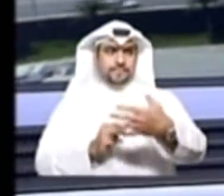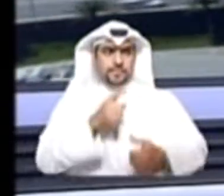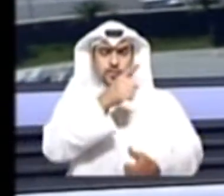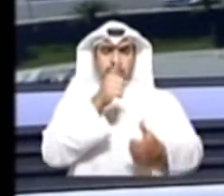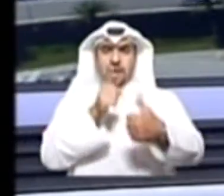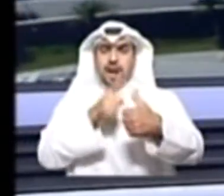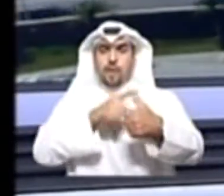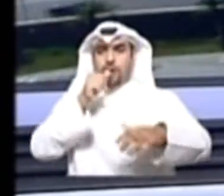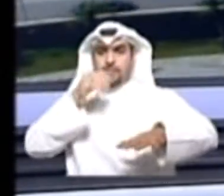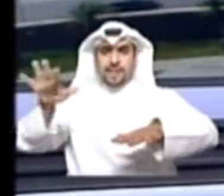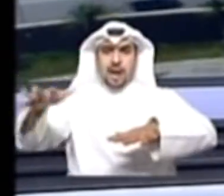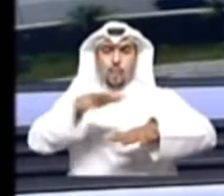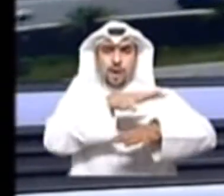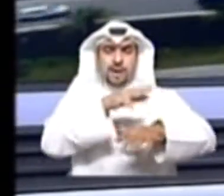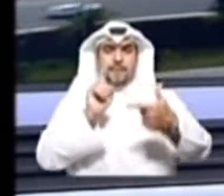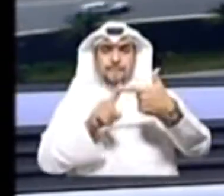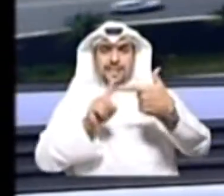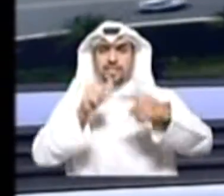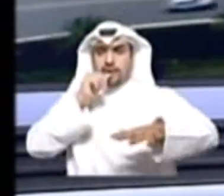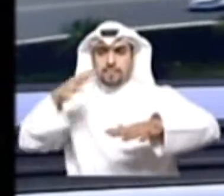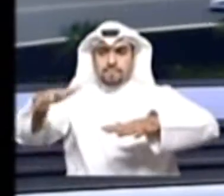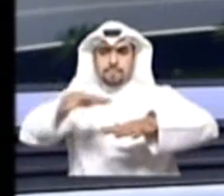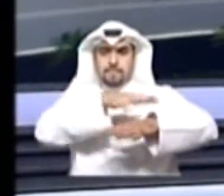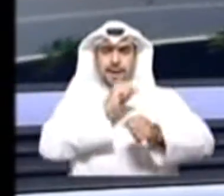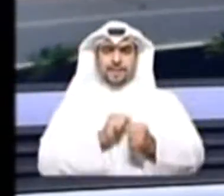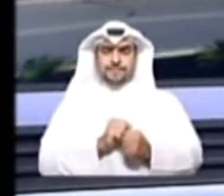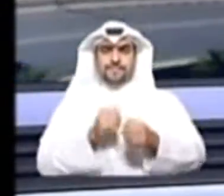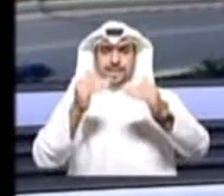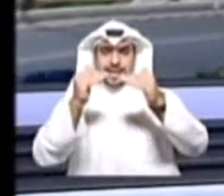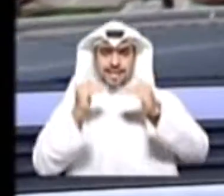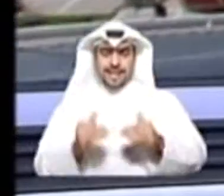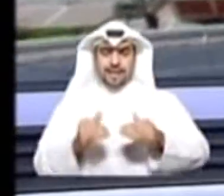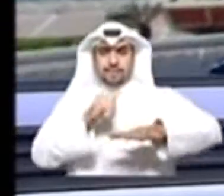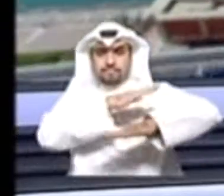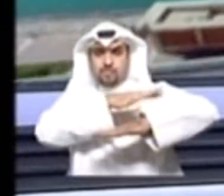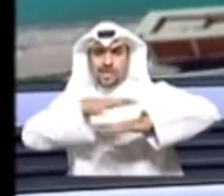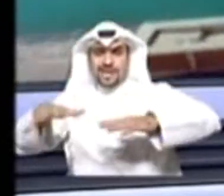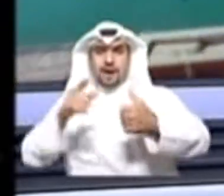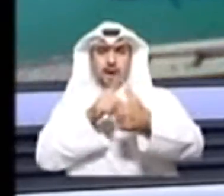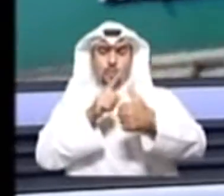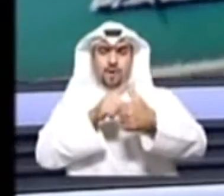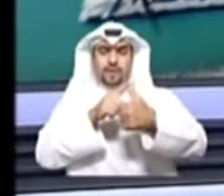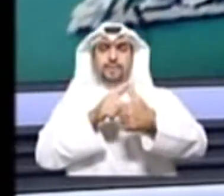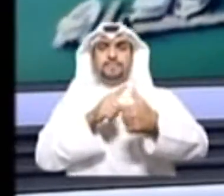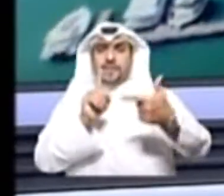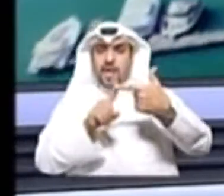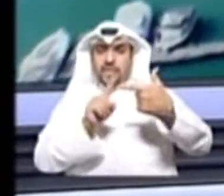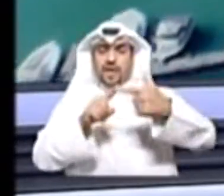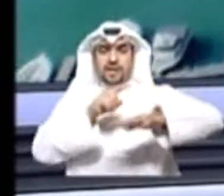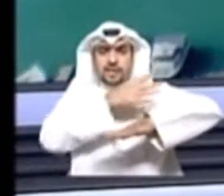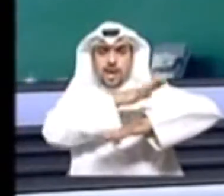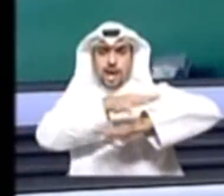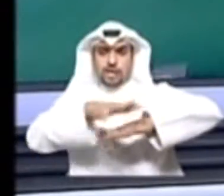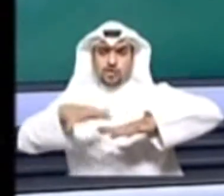المد الأول الساعة 23 الفجر، المد الثاني الساعة 3:10 بعد الظهر، الجزر الأول في 9:25 صباحا،